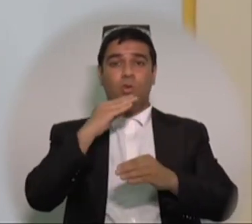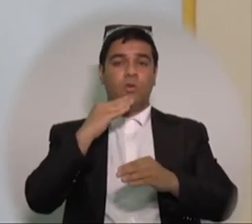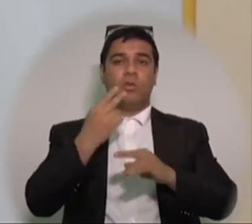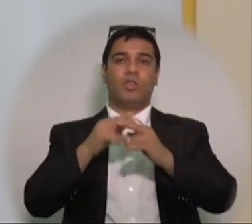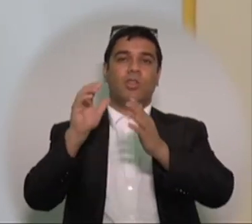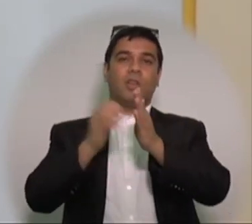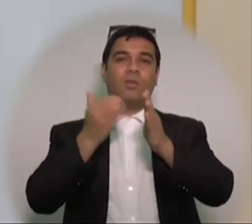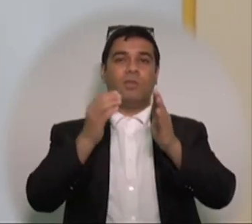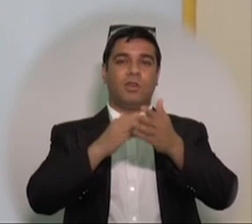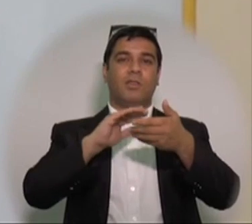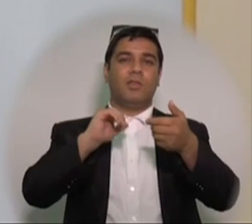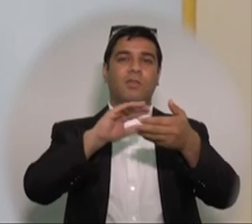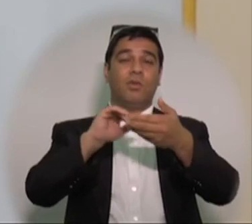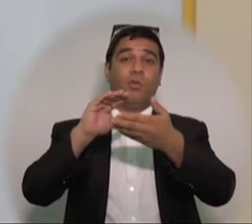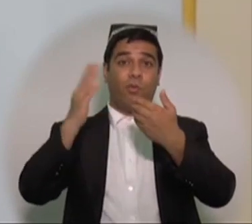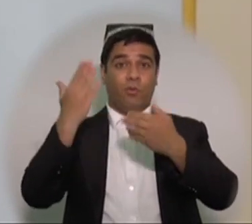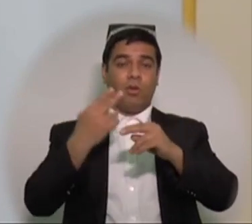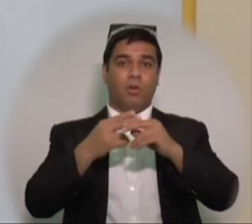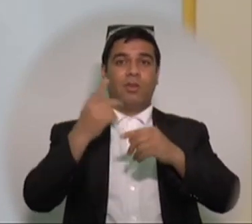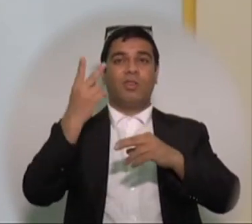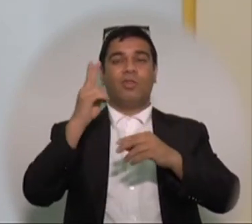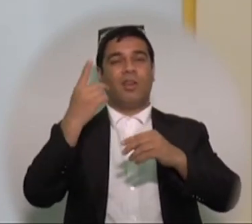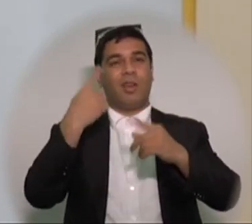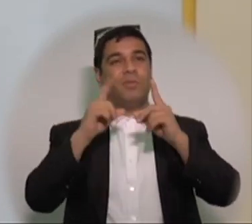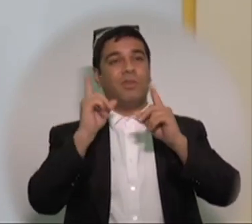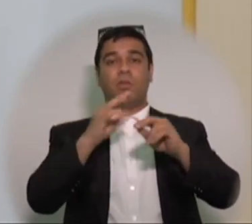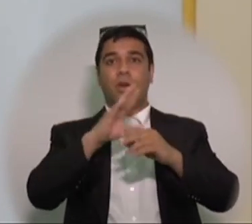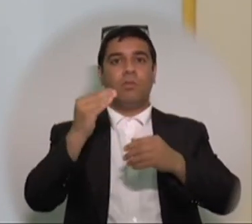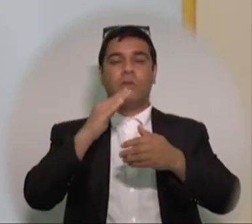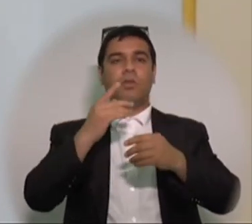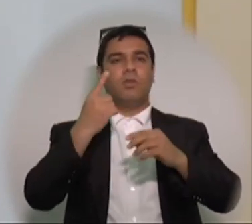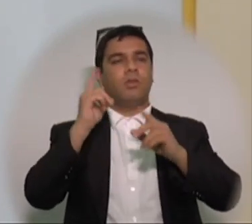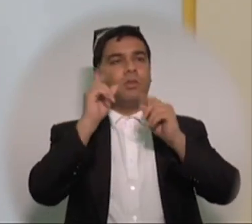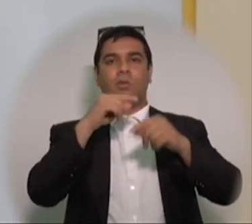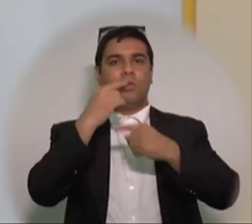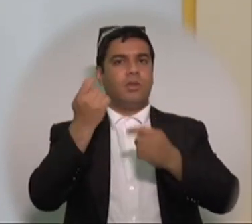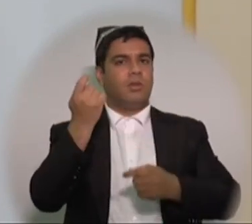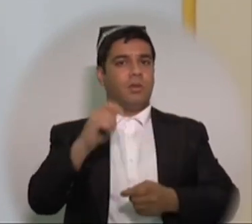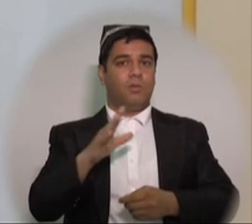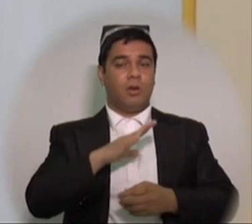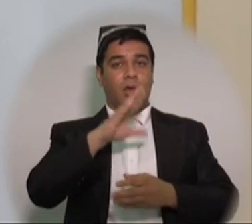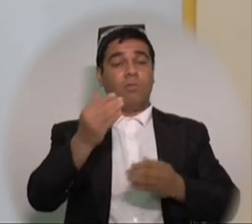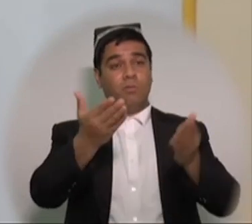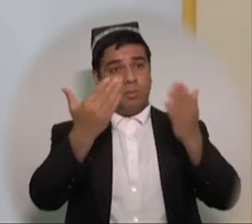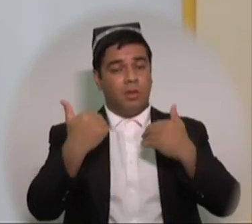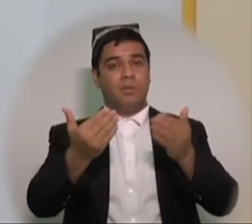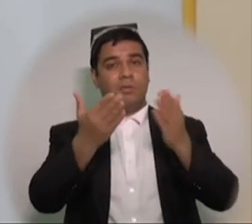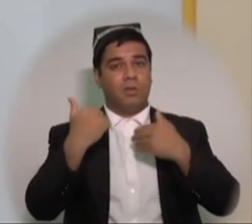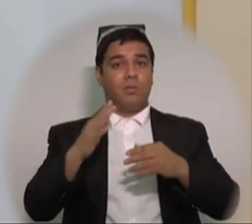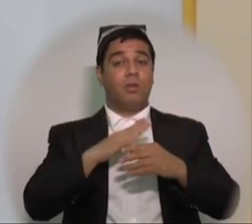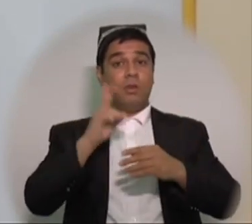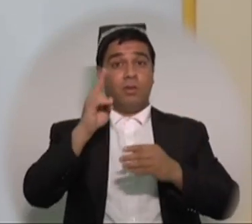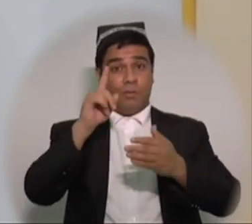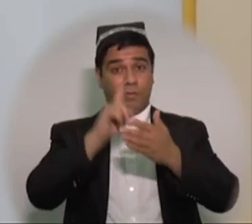köpçülüğünü çakırıp, bir kayıtıp yet dese idi, deyip arzu kılardı ki, hiç kim kayıtıp yet demese de. Hamma merhaba derdi.